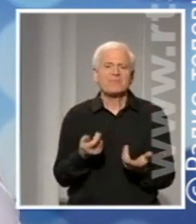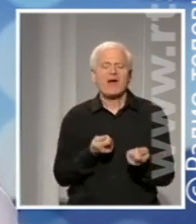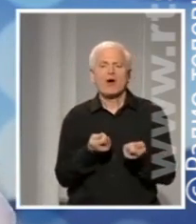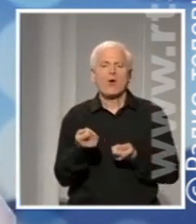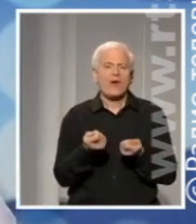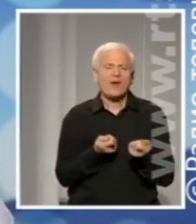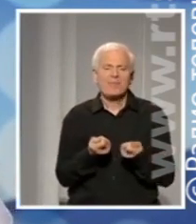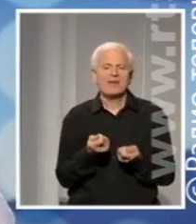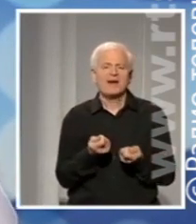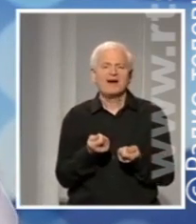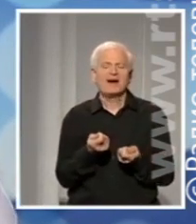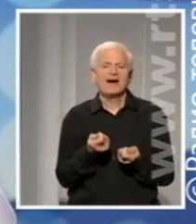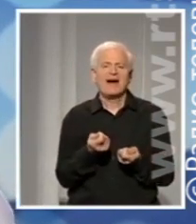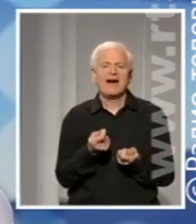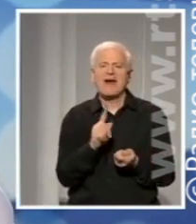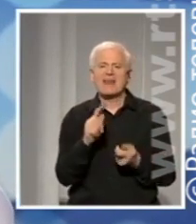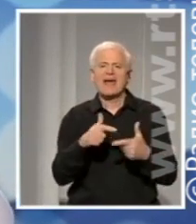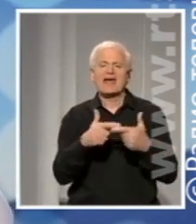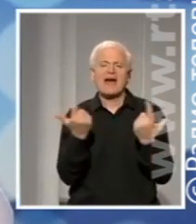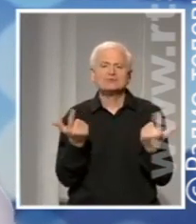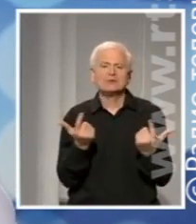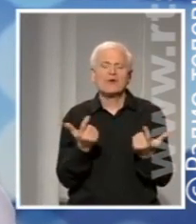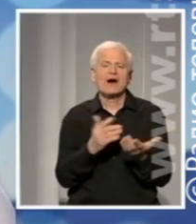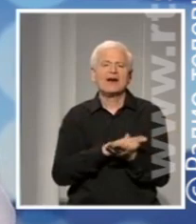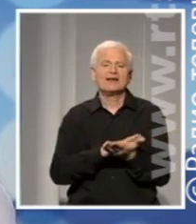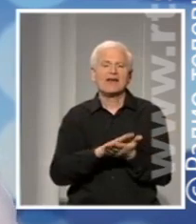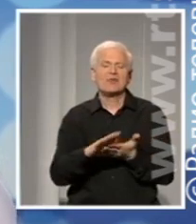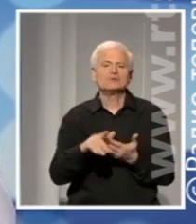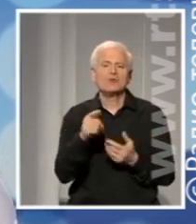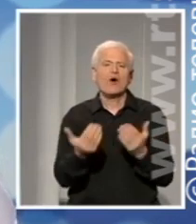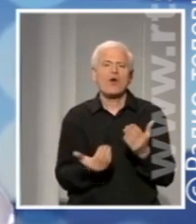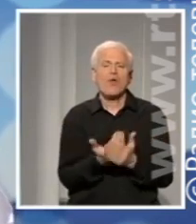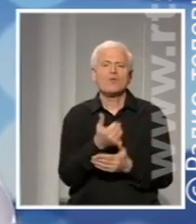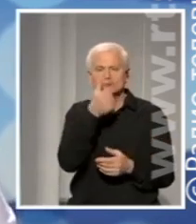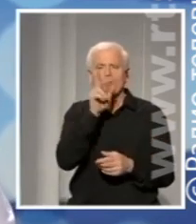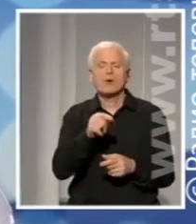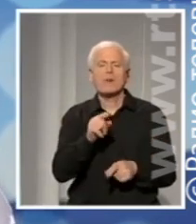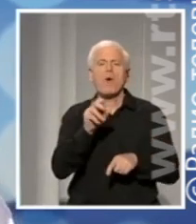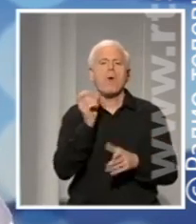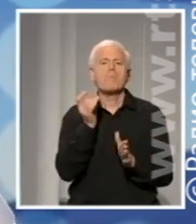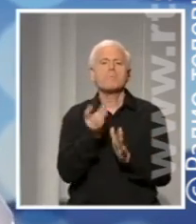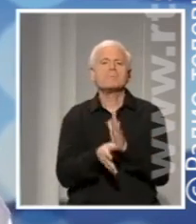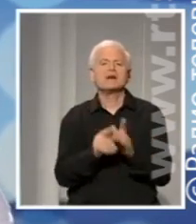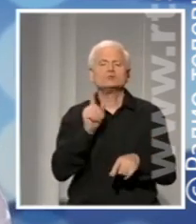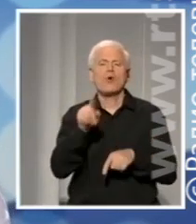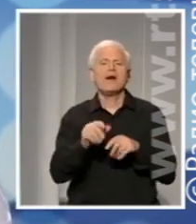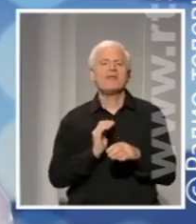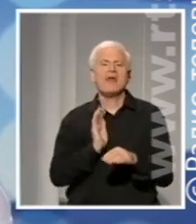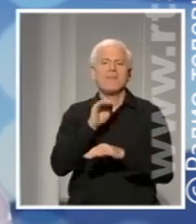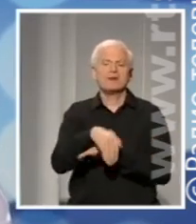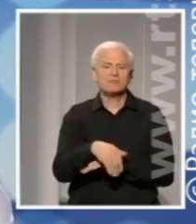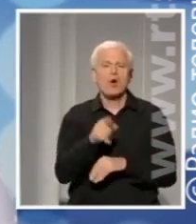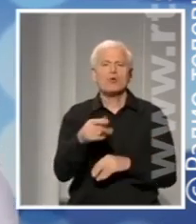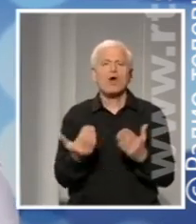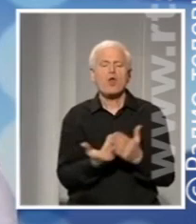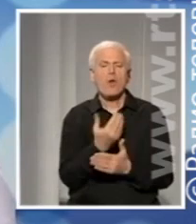nedoumice, neke nejasnoće, prosto momente koje moramo u hodu i brzo da prevazilazimo. Dakle, jedno